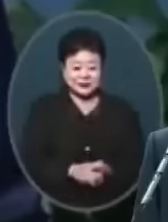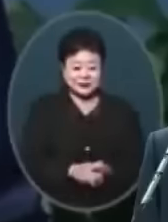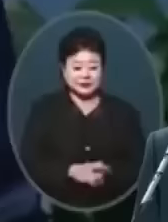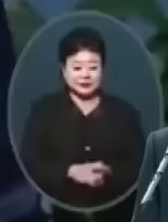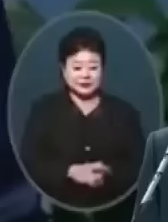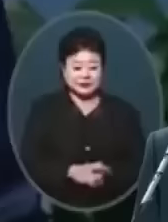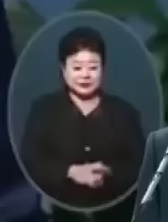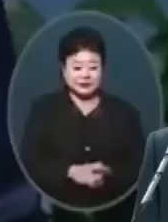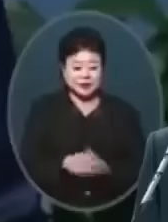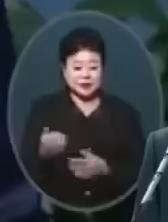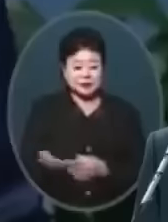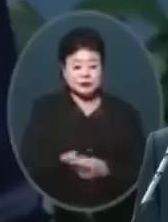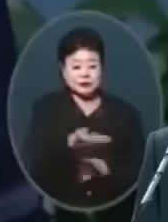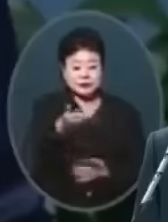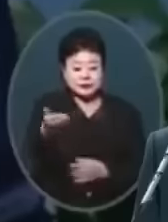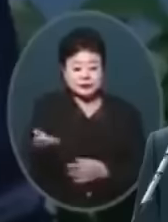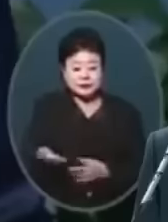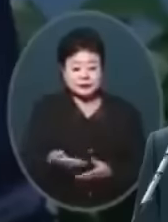여러분